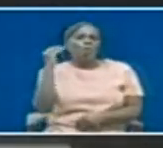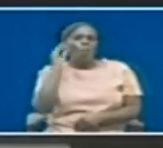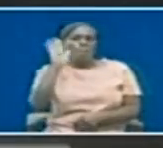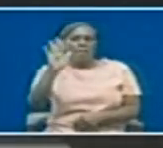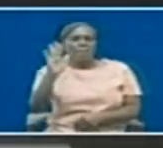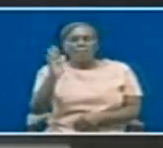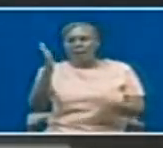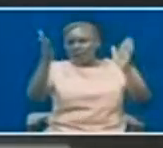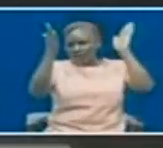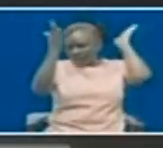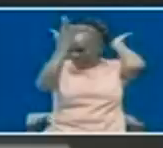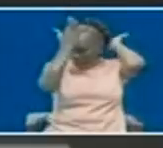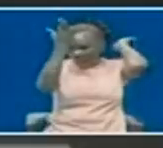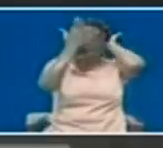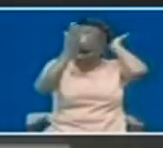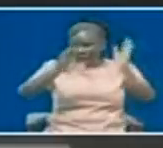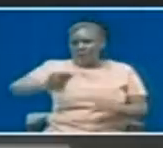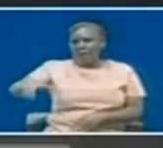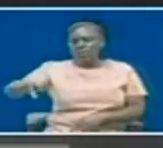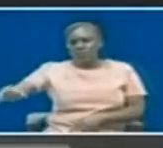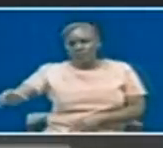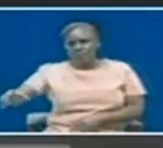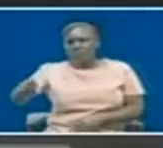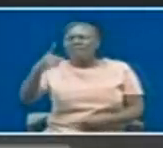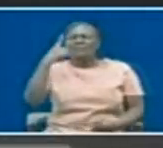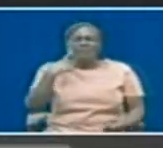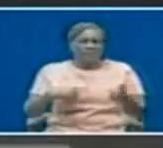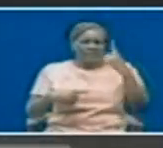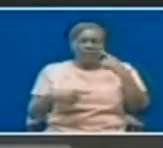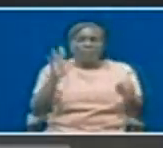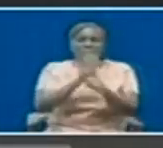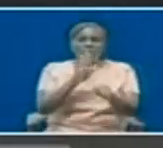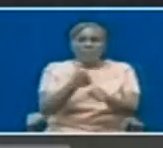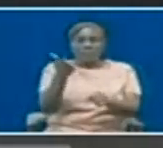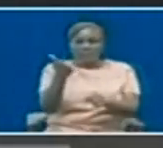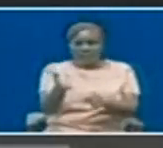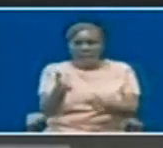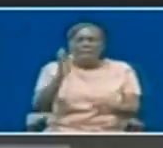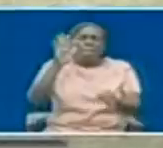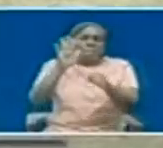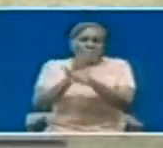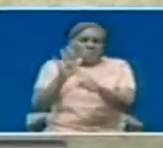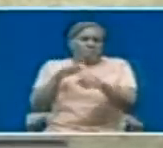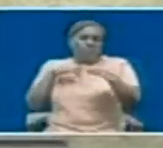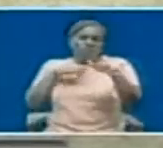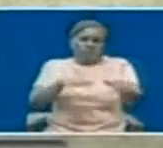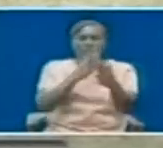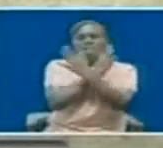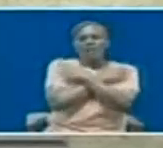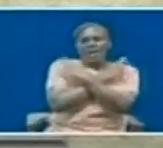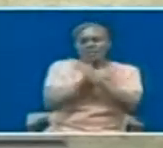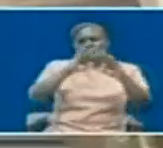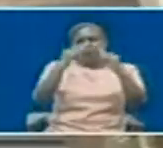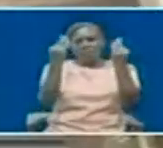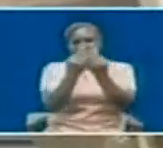huko Kaega katika kaunti ya Kakamega. Majonzi yalitanda katika boma hilo ambapo mamia ya jamaa na marafiki